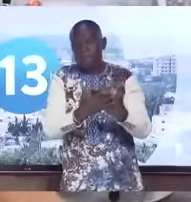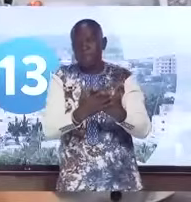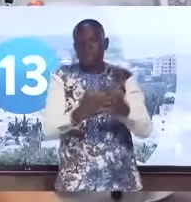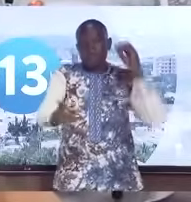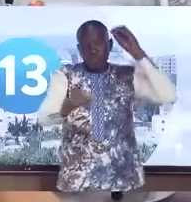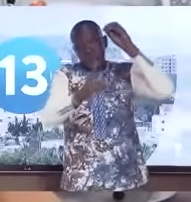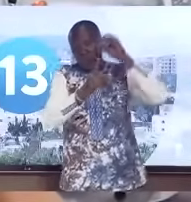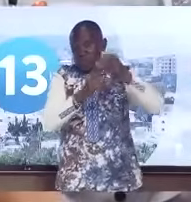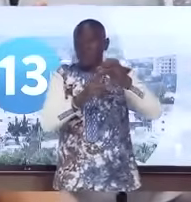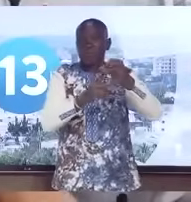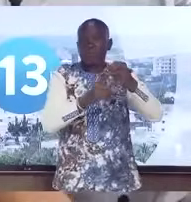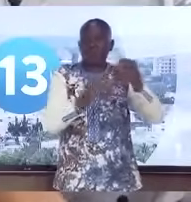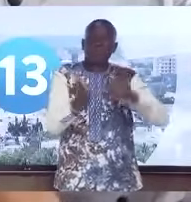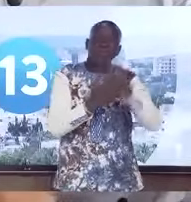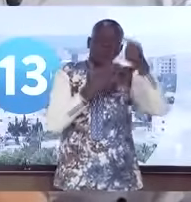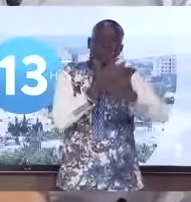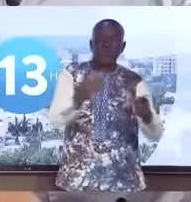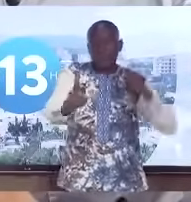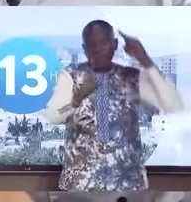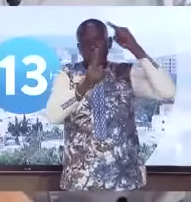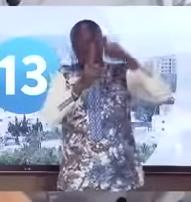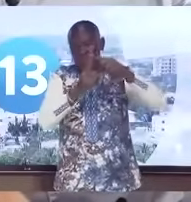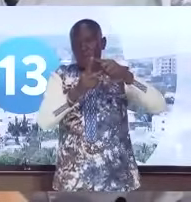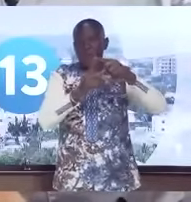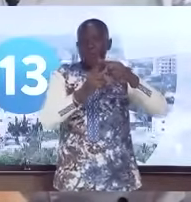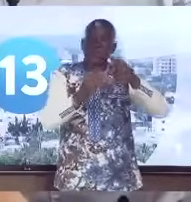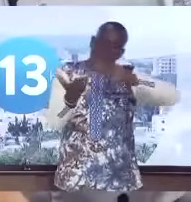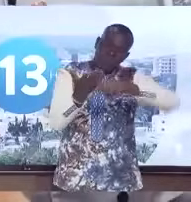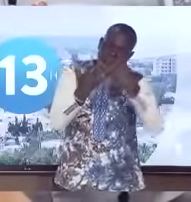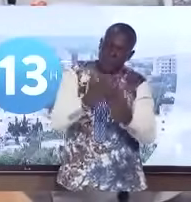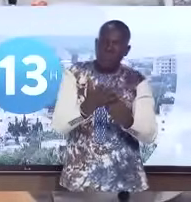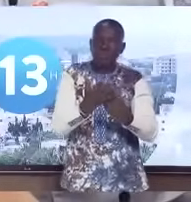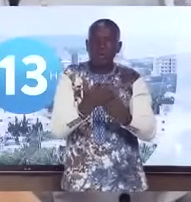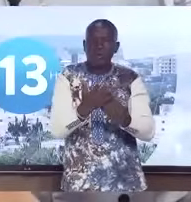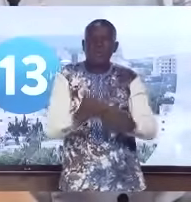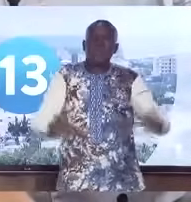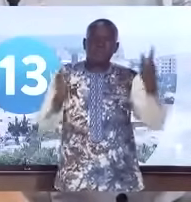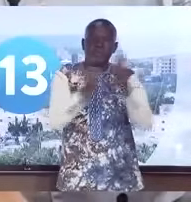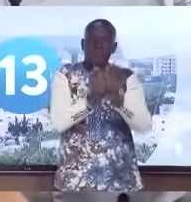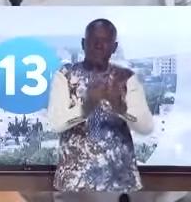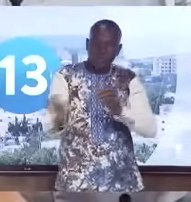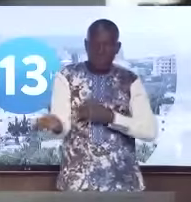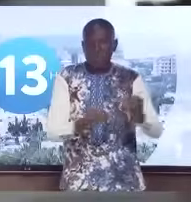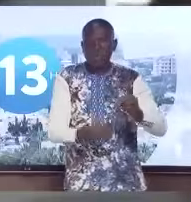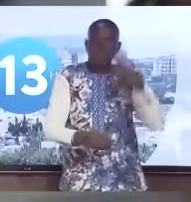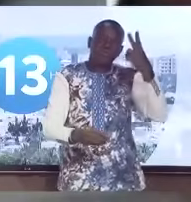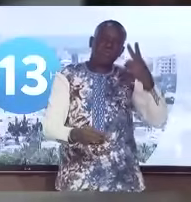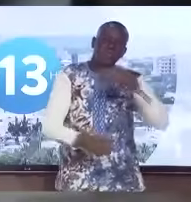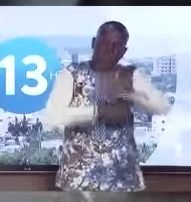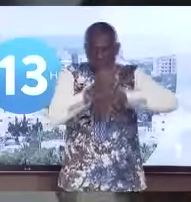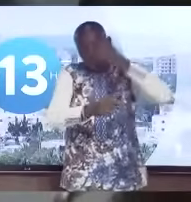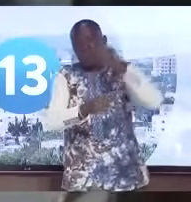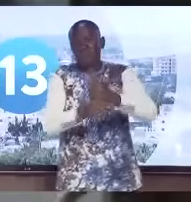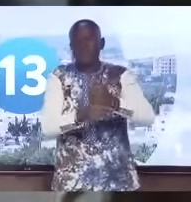objectifs du projet sont atteints. Donc, c'est dans ce sens que des sessions statutaires sont organisées 2 fois l'an. Dans